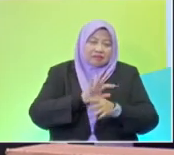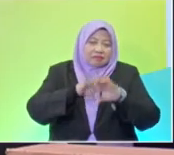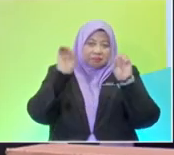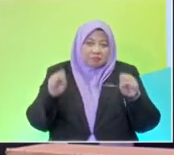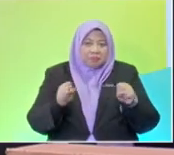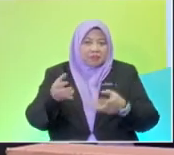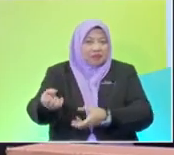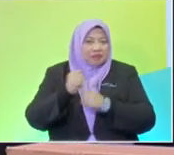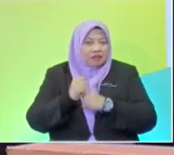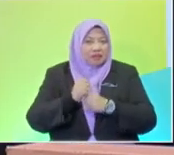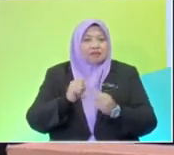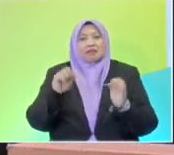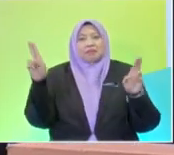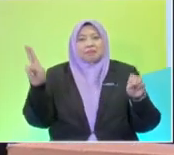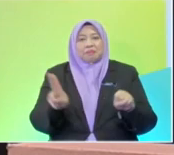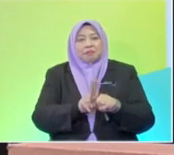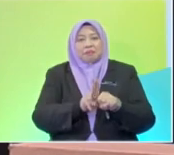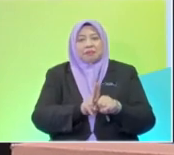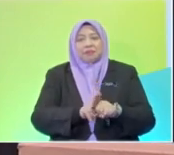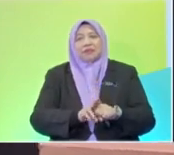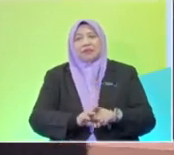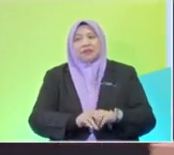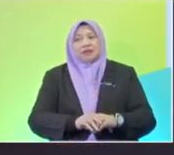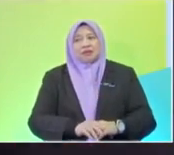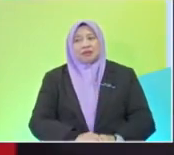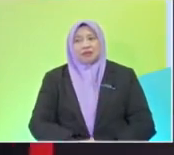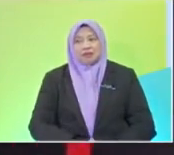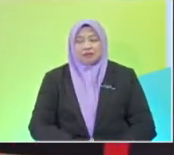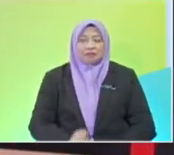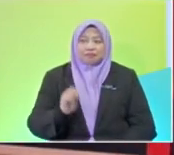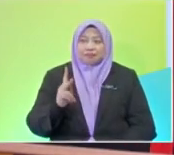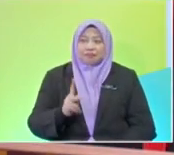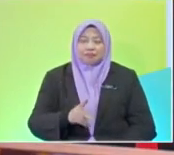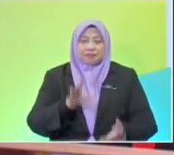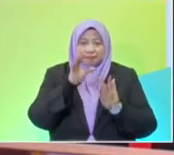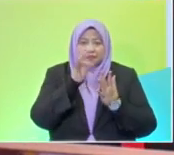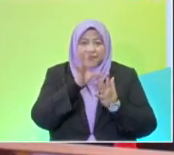kertas atau plastik tak boleh ditarik oleh nenek oke